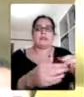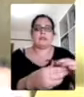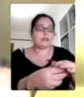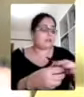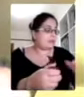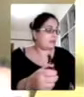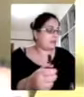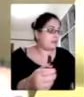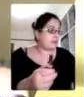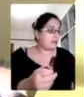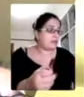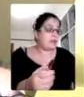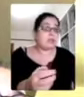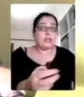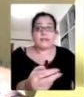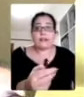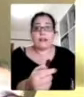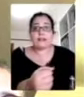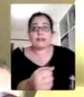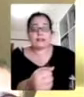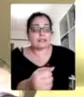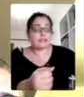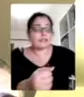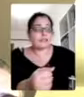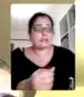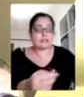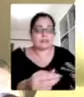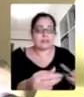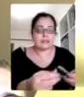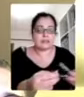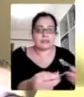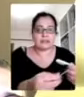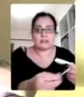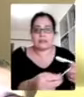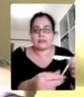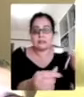O zaman yavaş yavaş toplayalım Elif Hanım. 2 saat oldu. Evet.